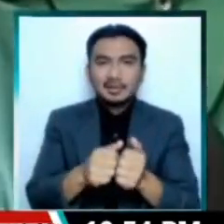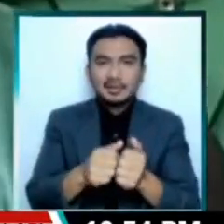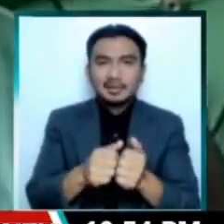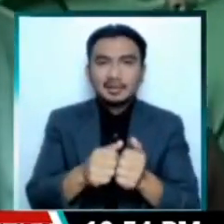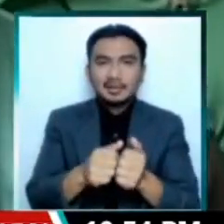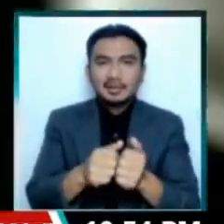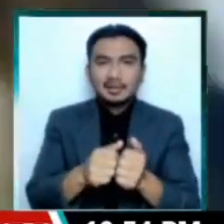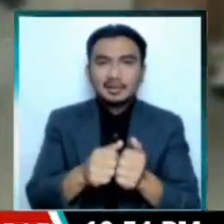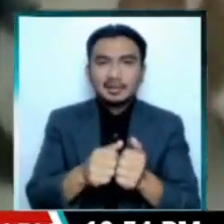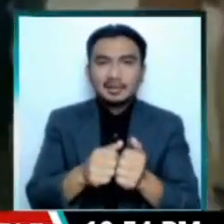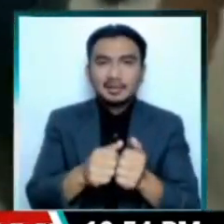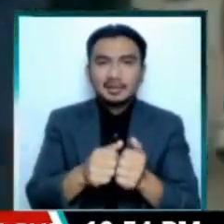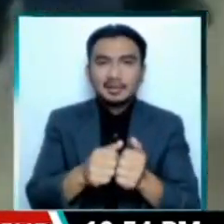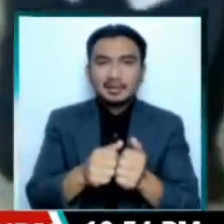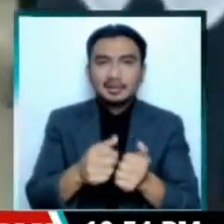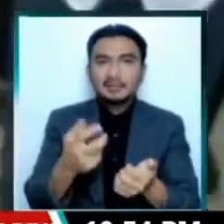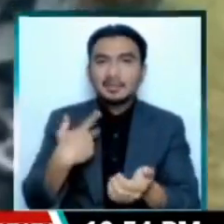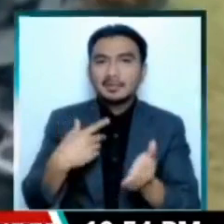trabaho.